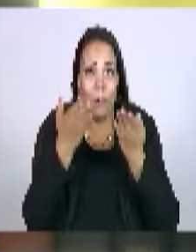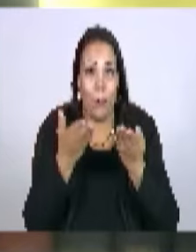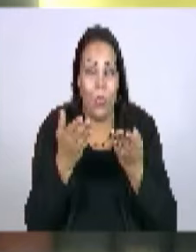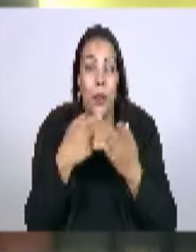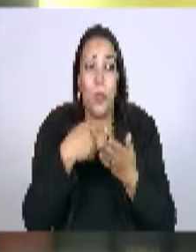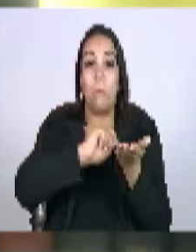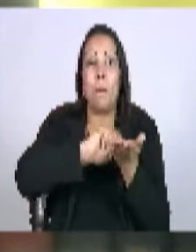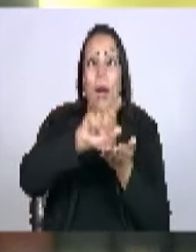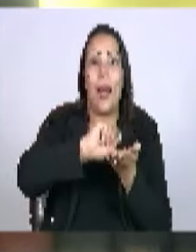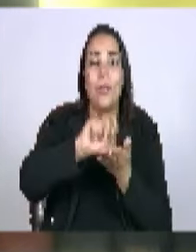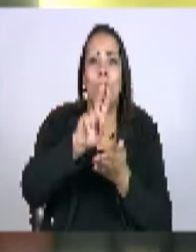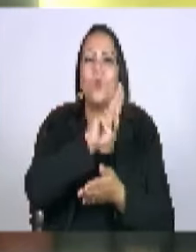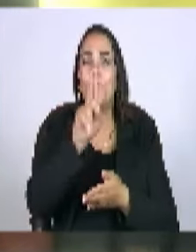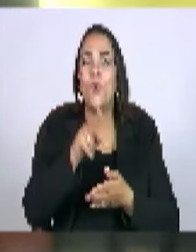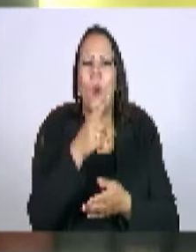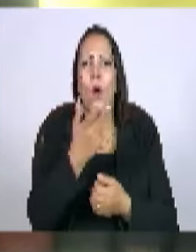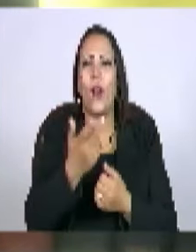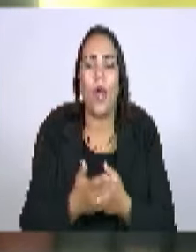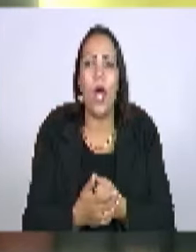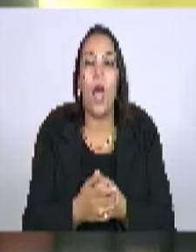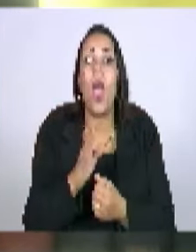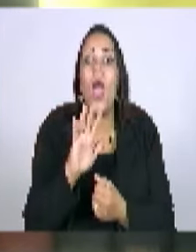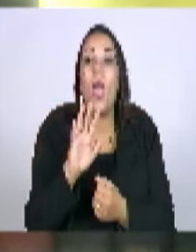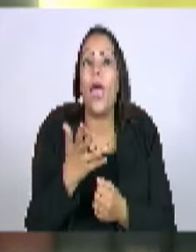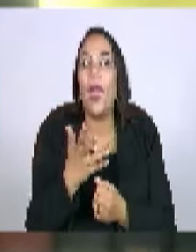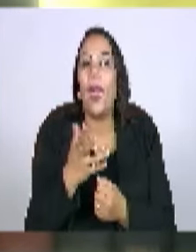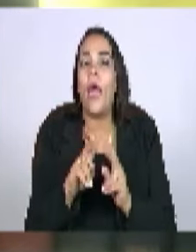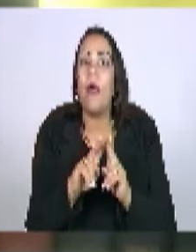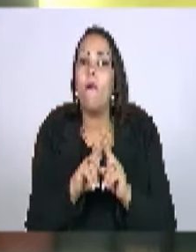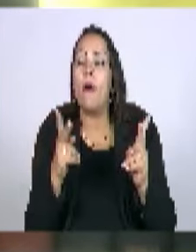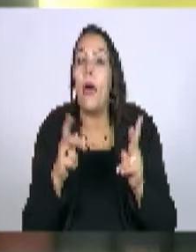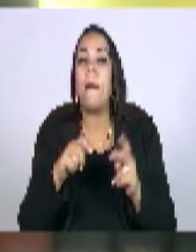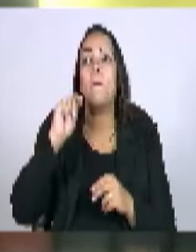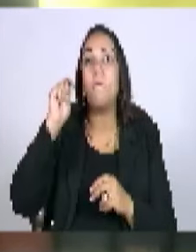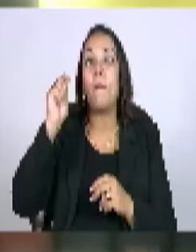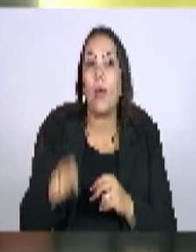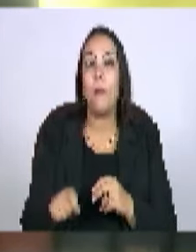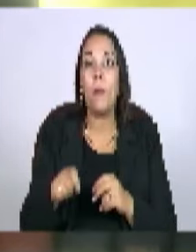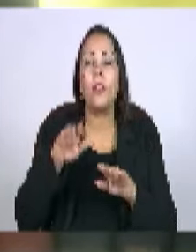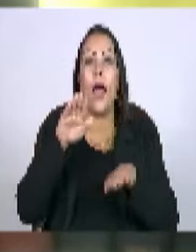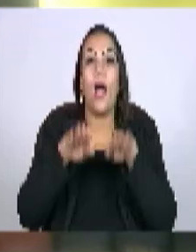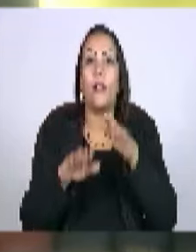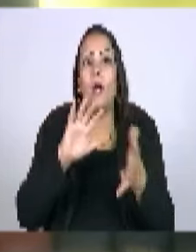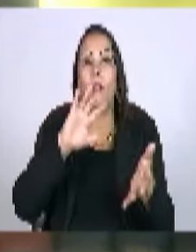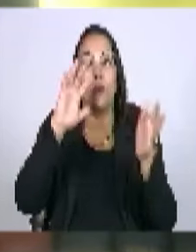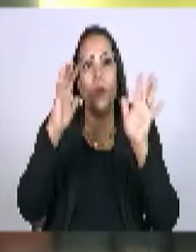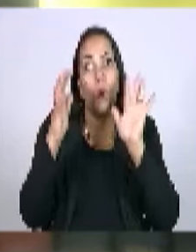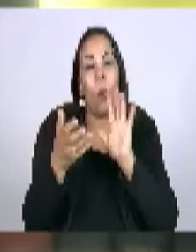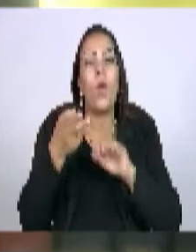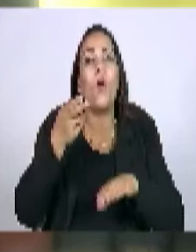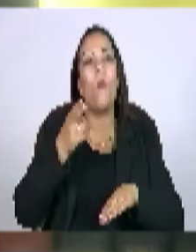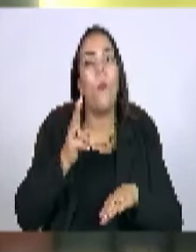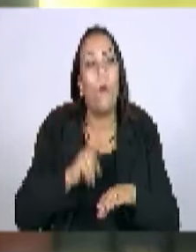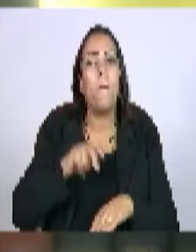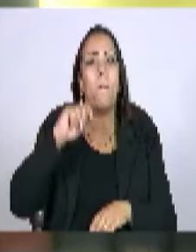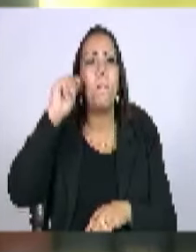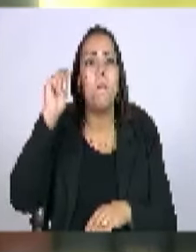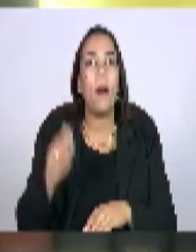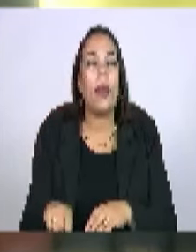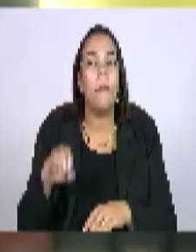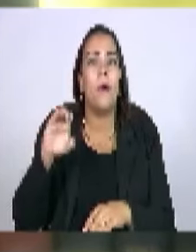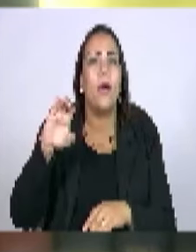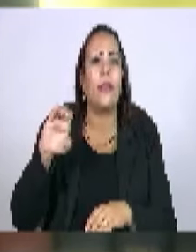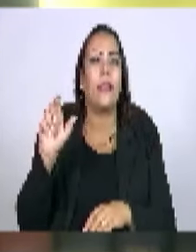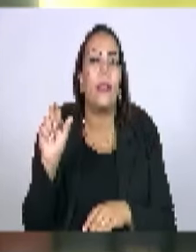بعتوا يسالوني ما الفرق بين محكمه العدل الدوليه والمحكمه الجنائيه الدوليه